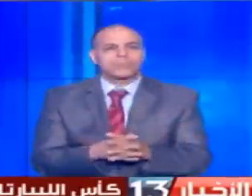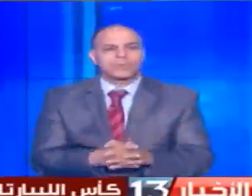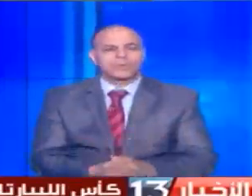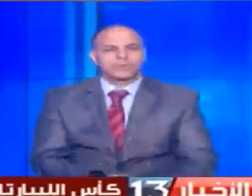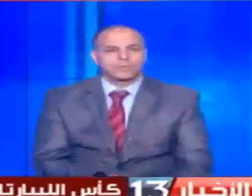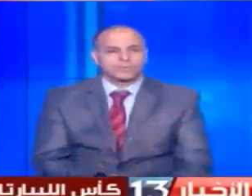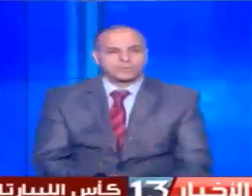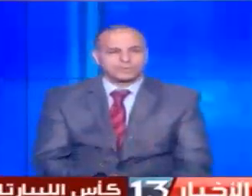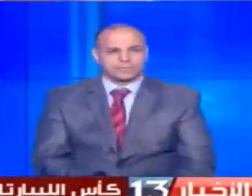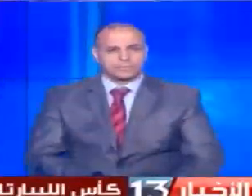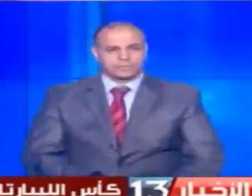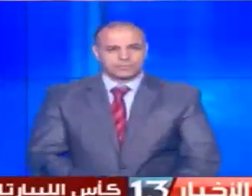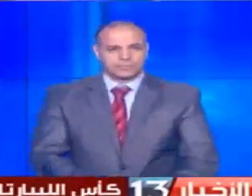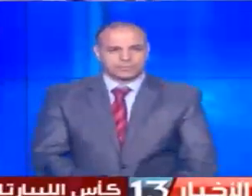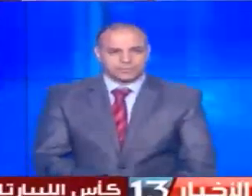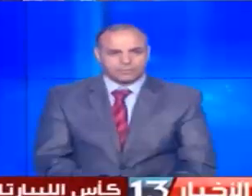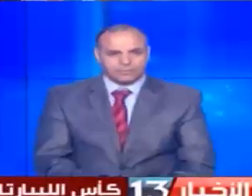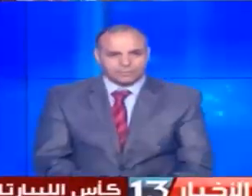القادم.